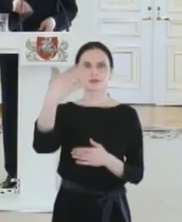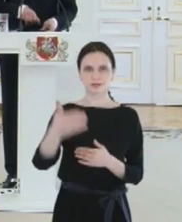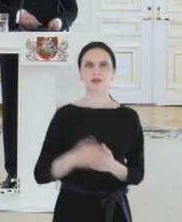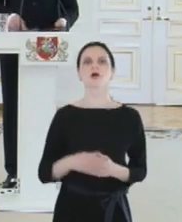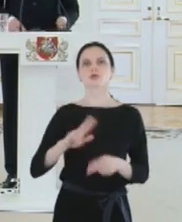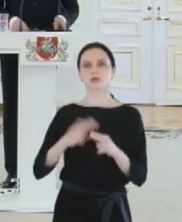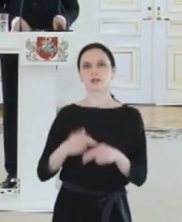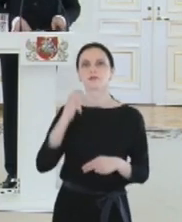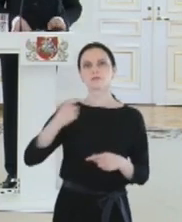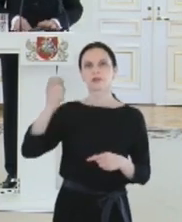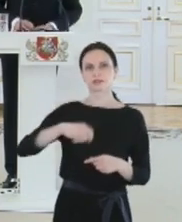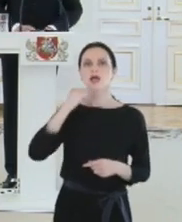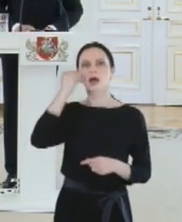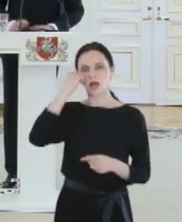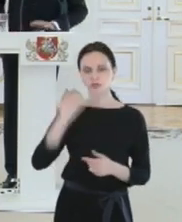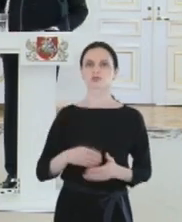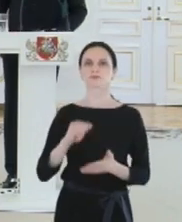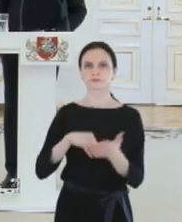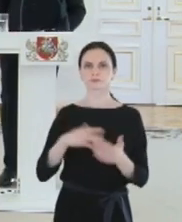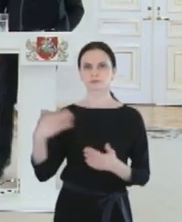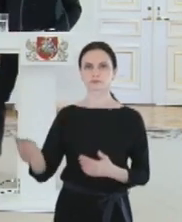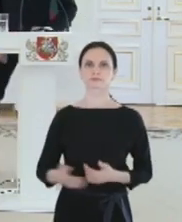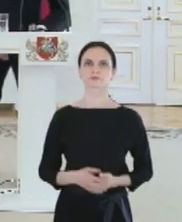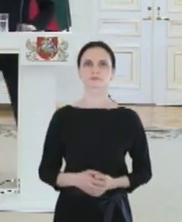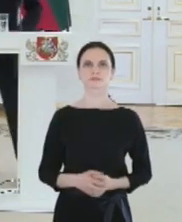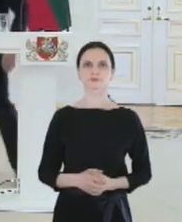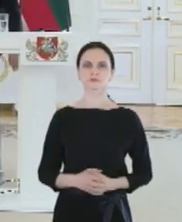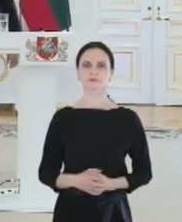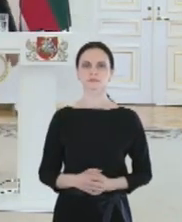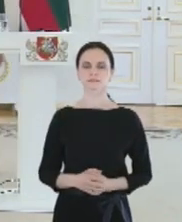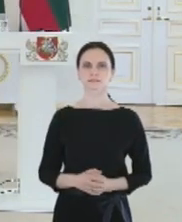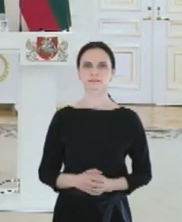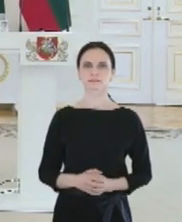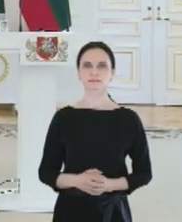prezidente. Thank you, and I wish everybody a nice day.